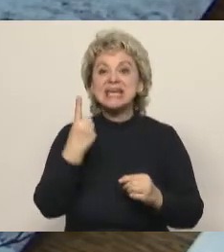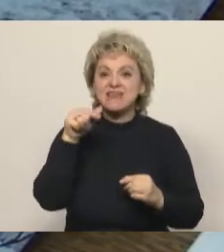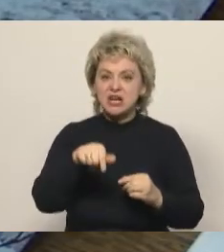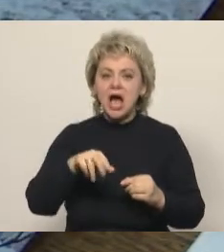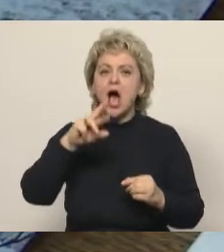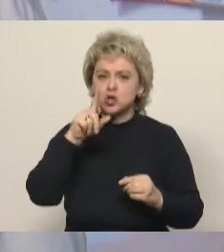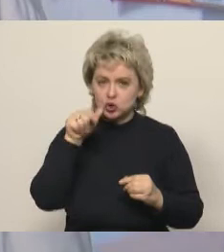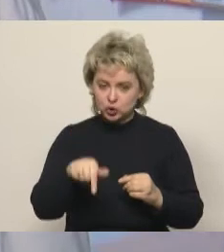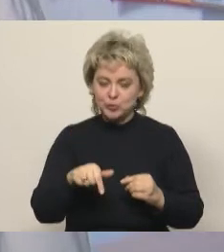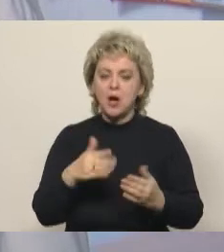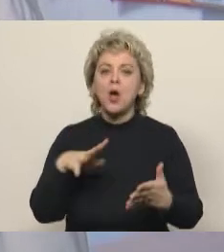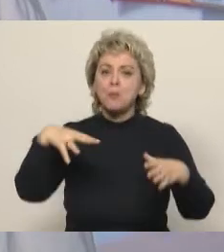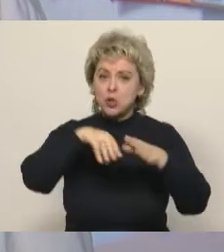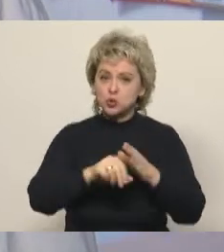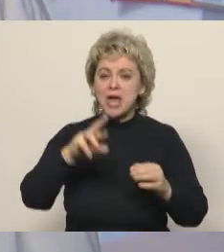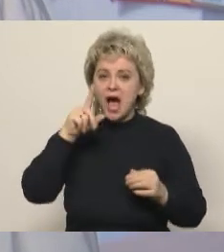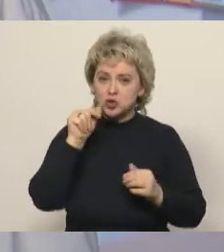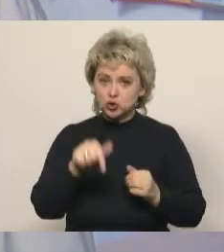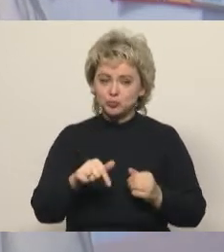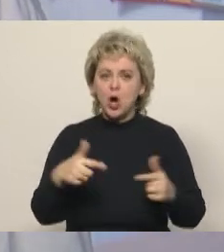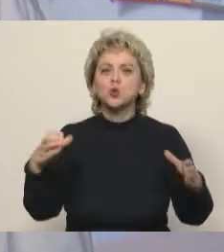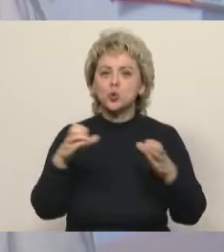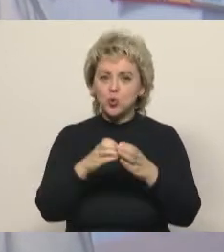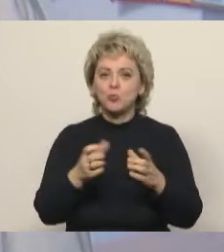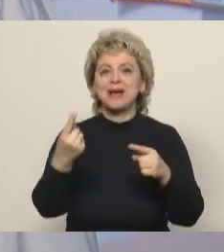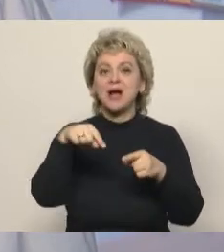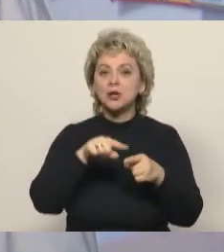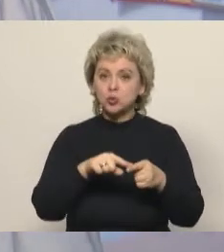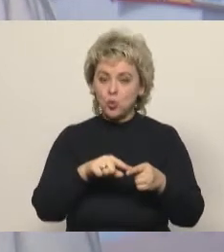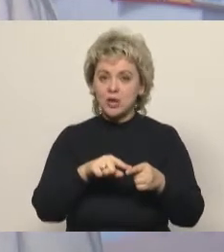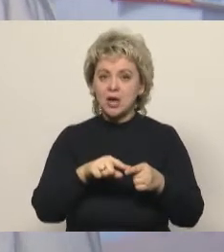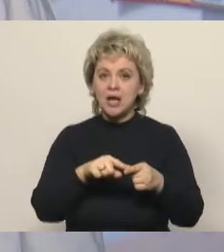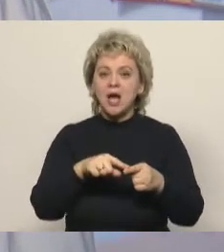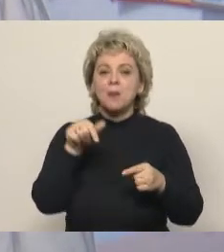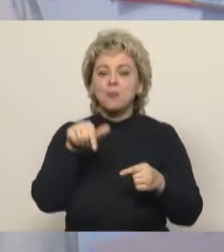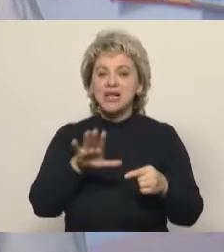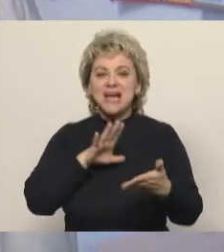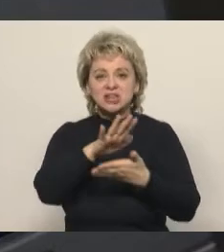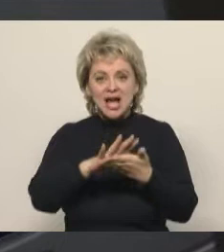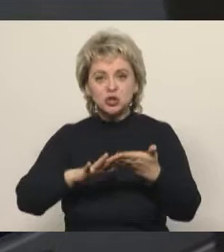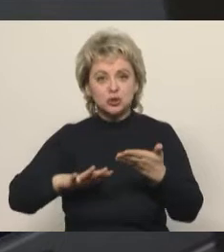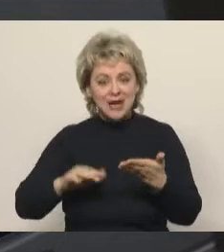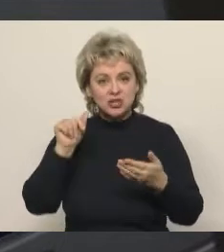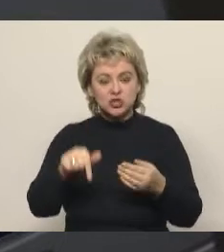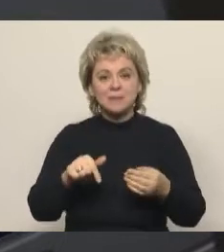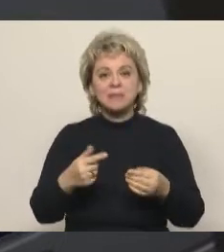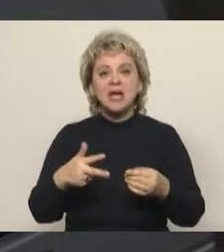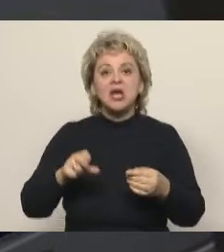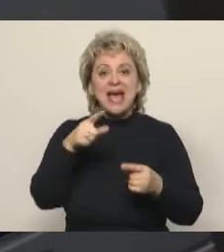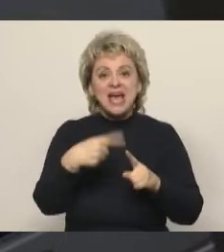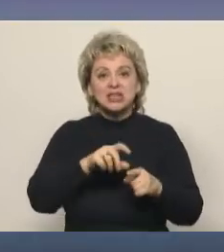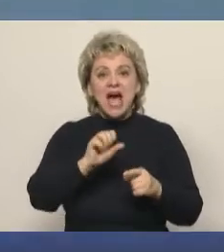есть ошибка, по сути, ошибка группы, которая усугублялась дальше и дальше. Трилогия